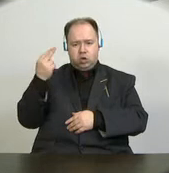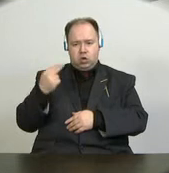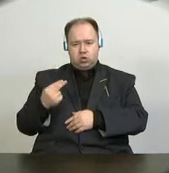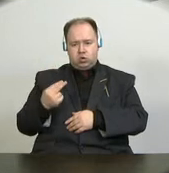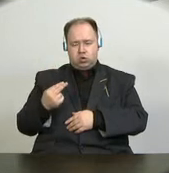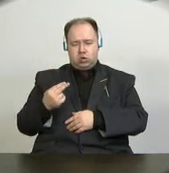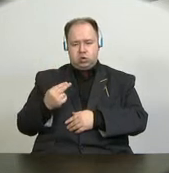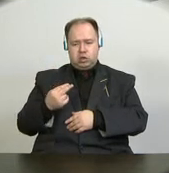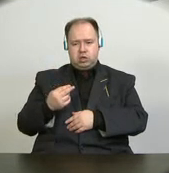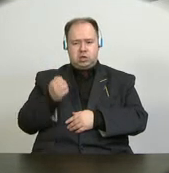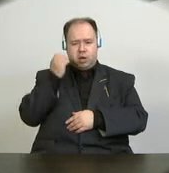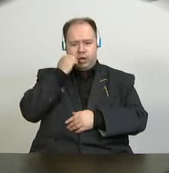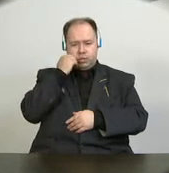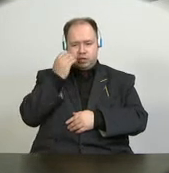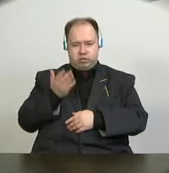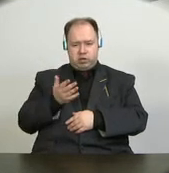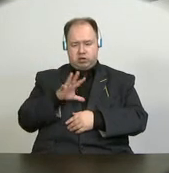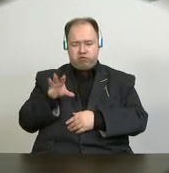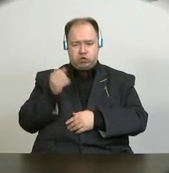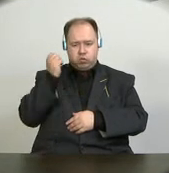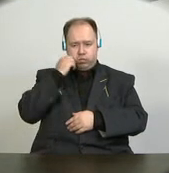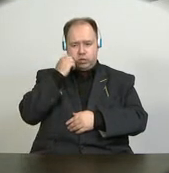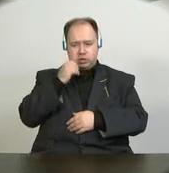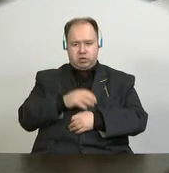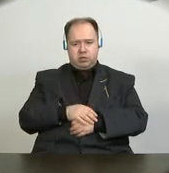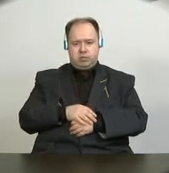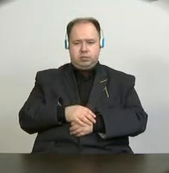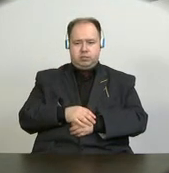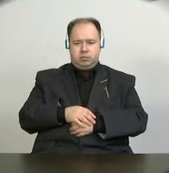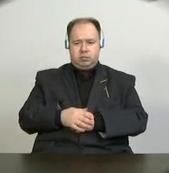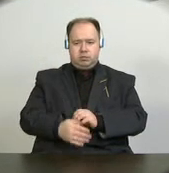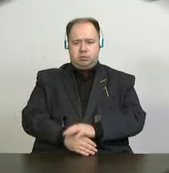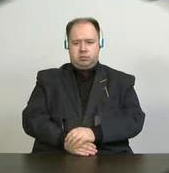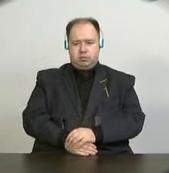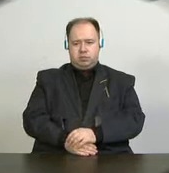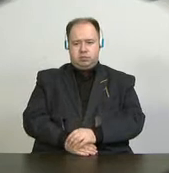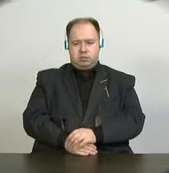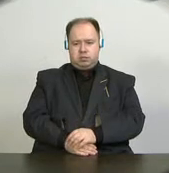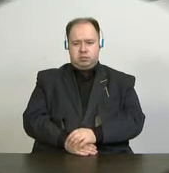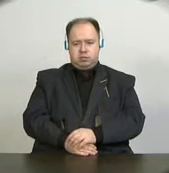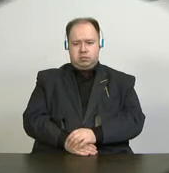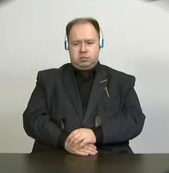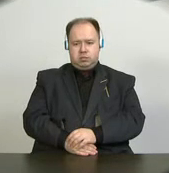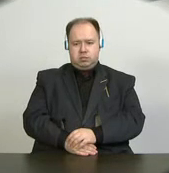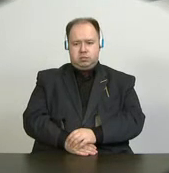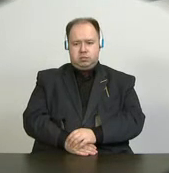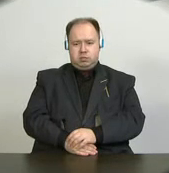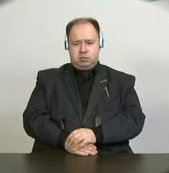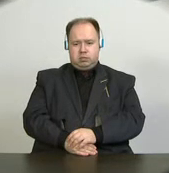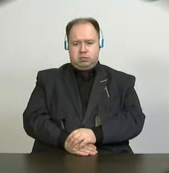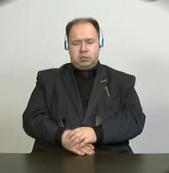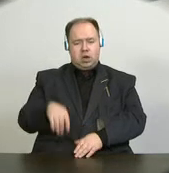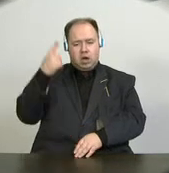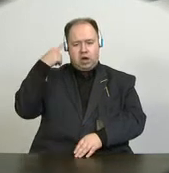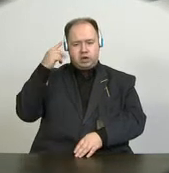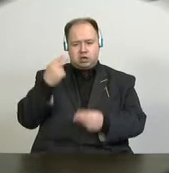это если выбирать московские вузы по крайней мере то есть понятно что у нас их гораздо больше по стране но тем не менее то есть сама разработка